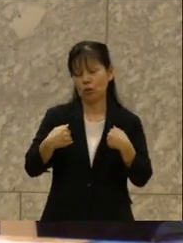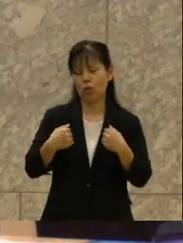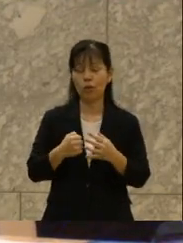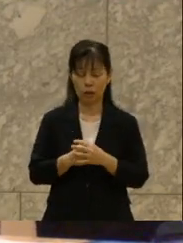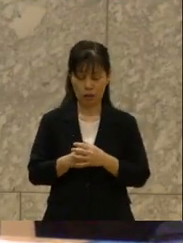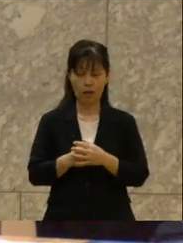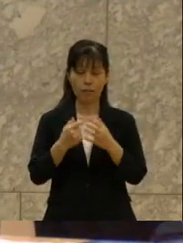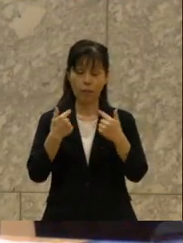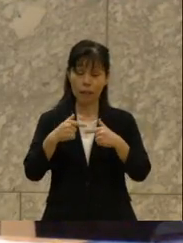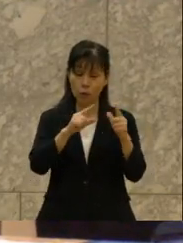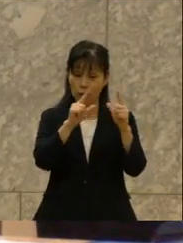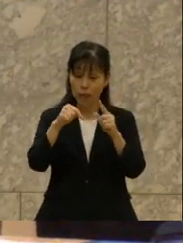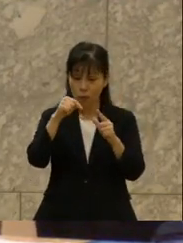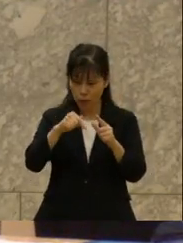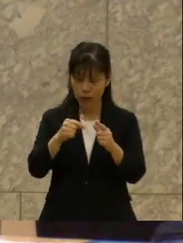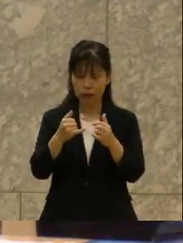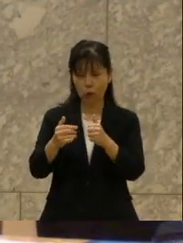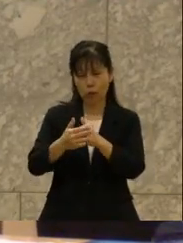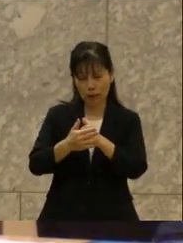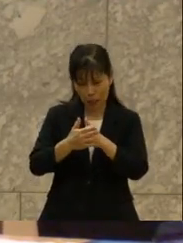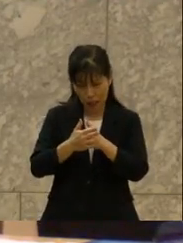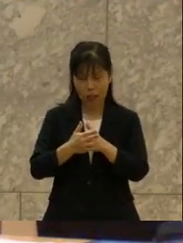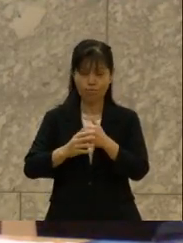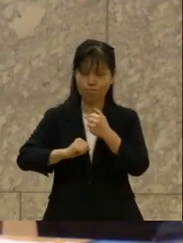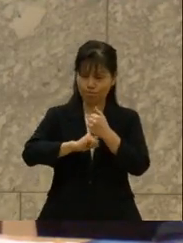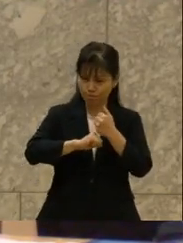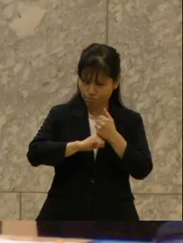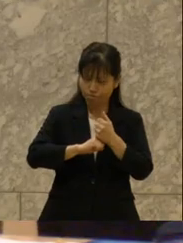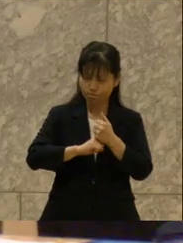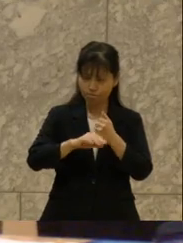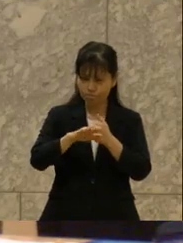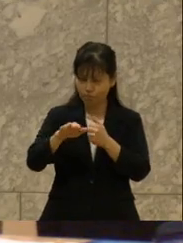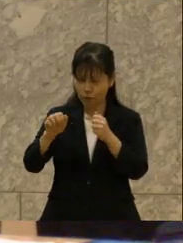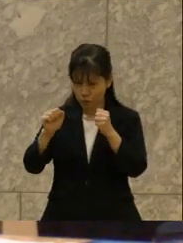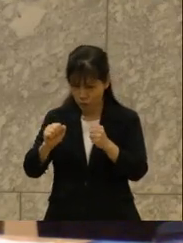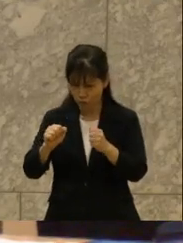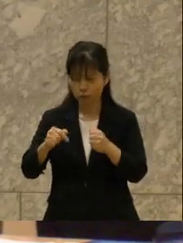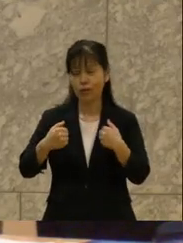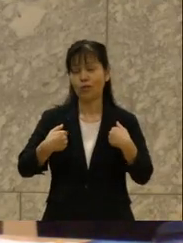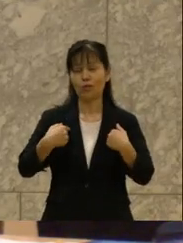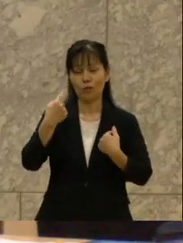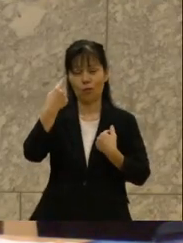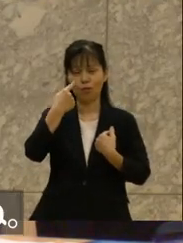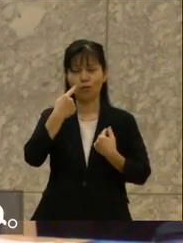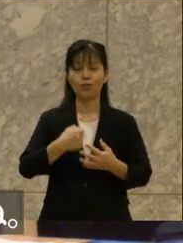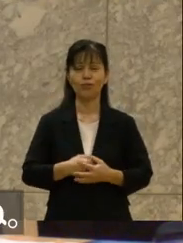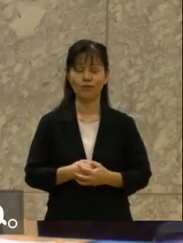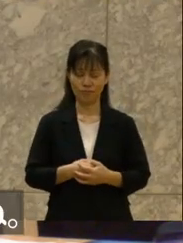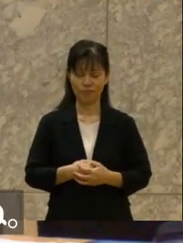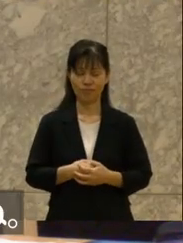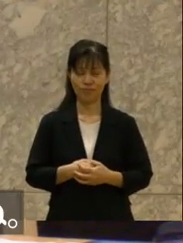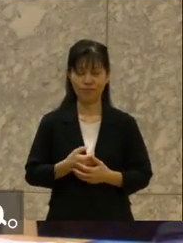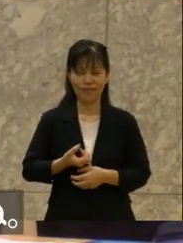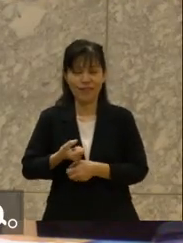の存在っていう支えとかはいそういうのはすごく甘えていいかなとか頼りにこうする人